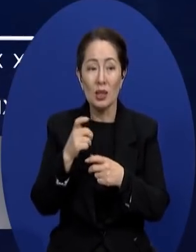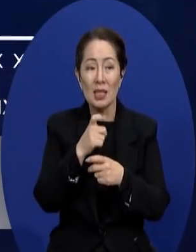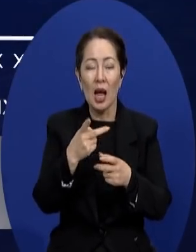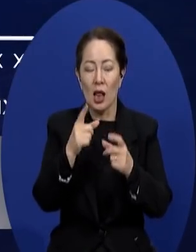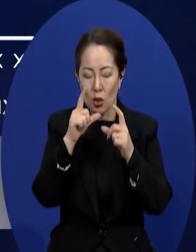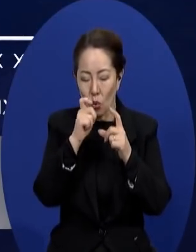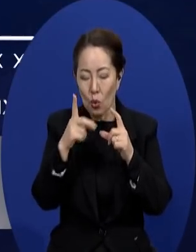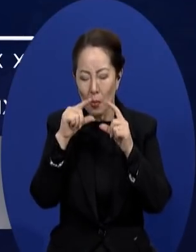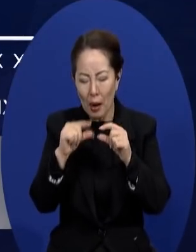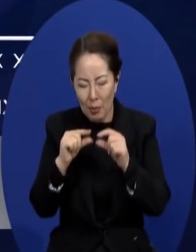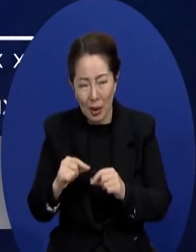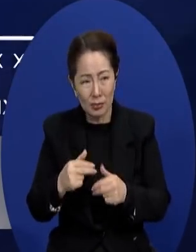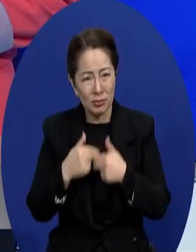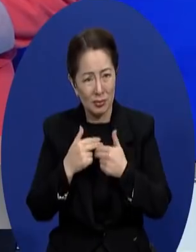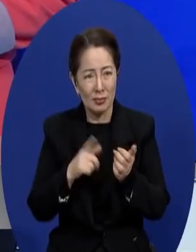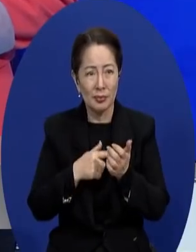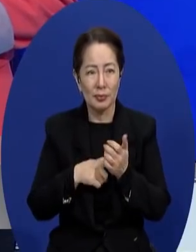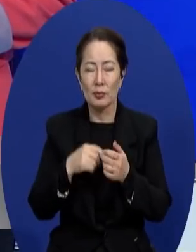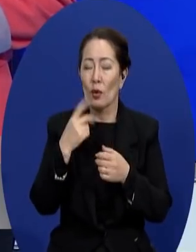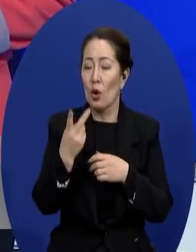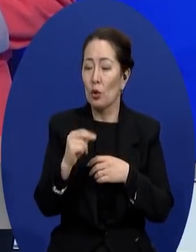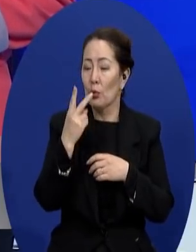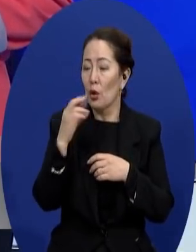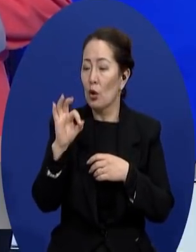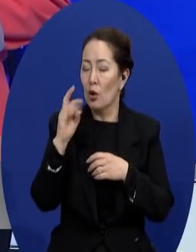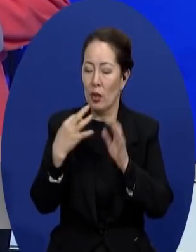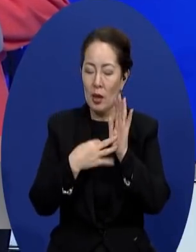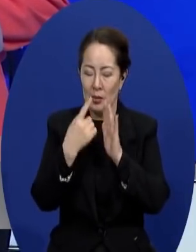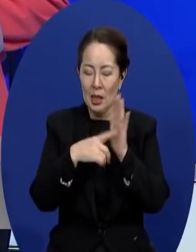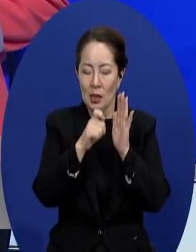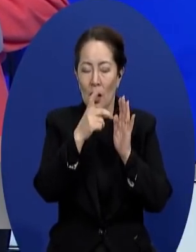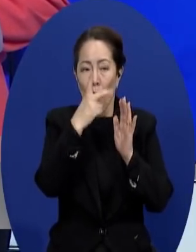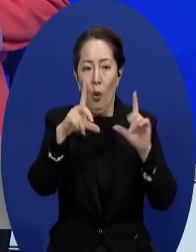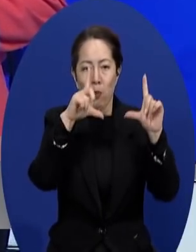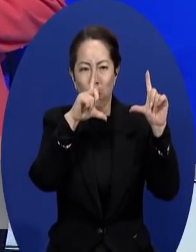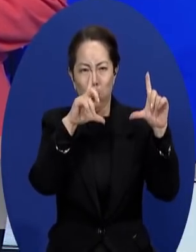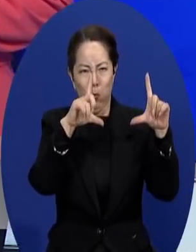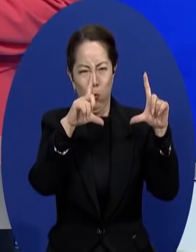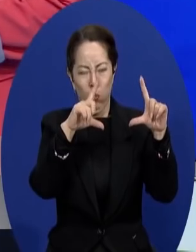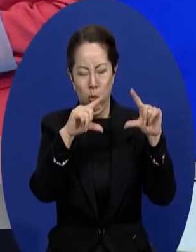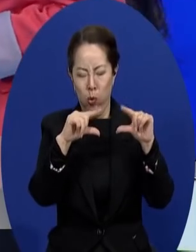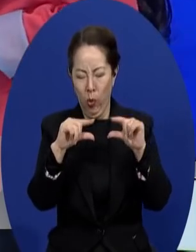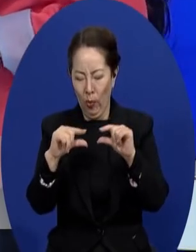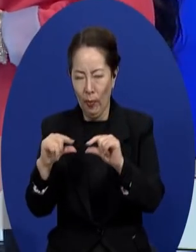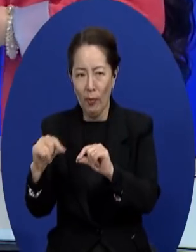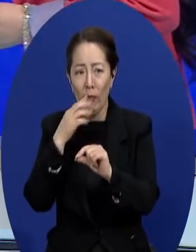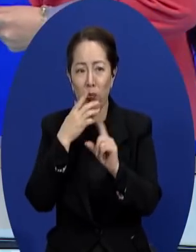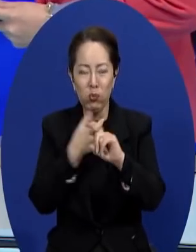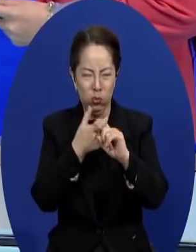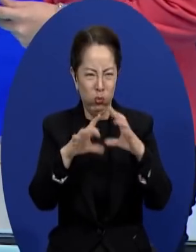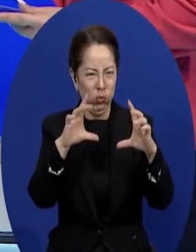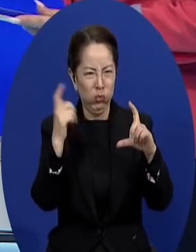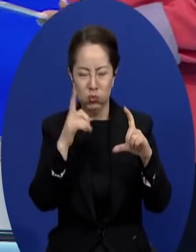дарамт багтай баг байх шаардлагатай. За тийм учраас 20 оны 8-р сард бол зээлийн хүүг бууруулах тусга стратеги одоо боловсруулсан байдаг. За зээлийн хүүгийн хувьд